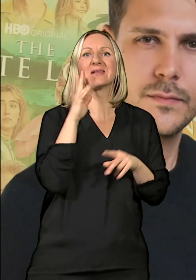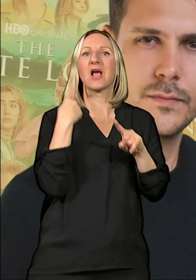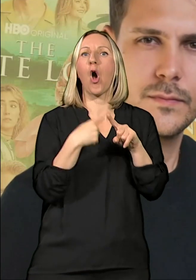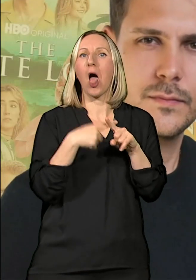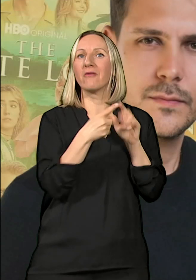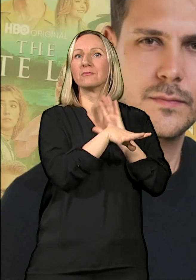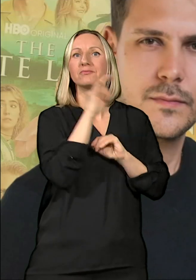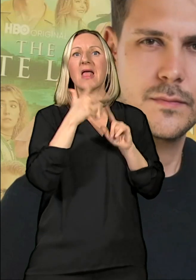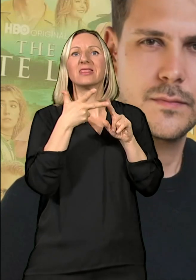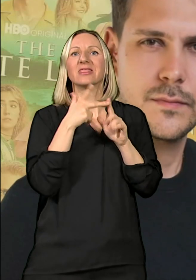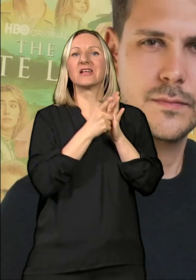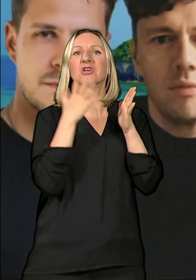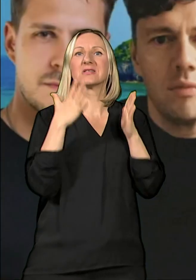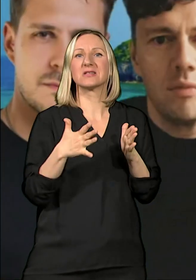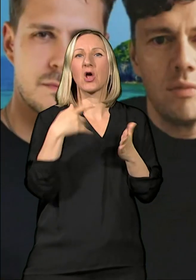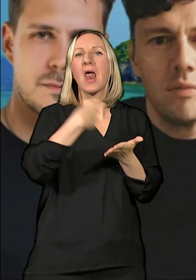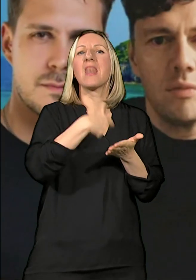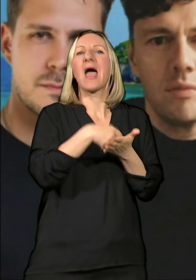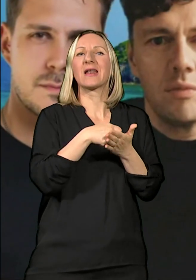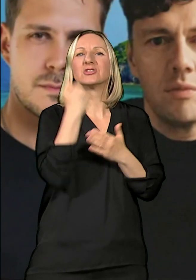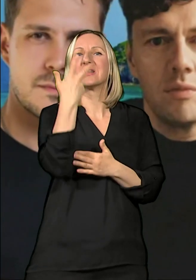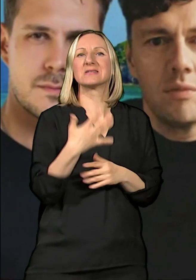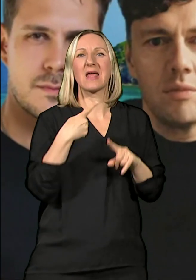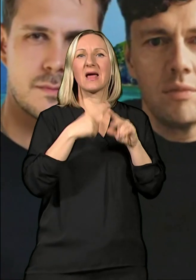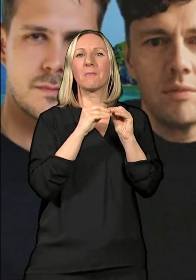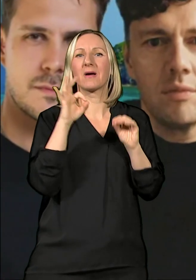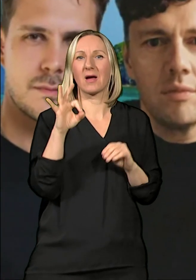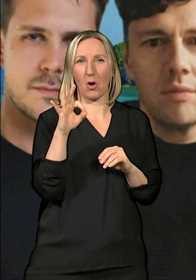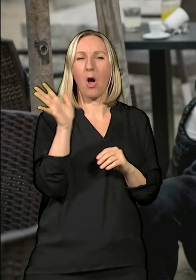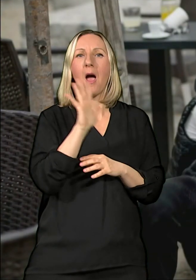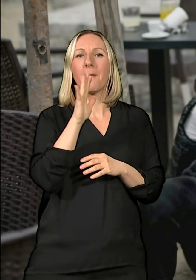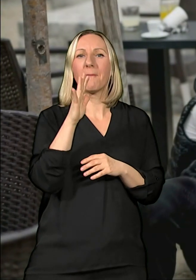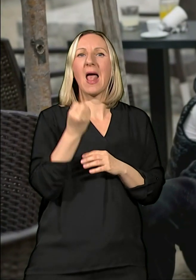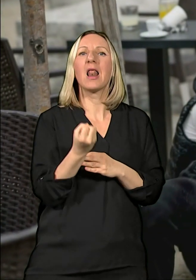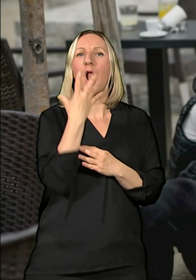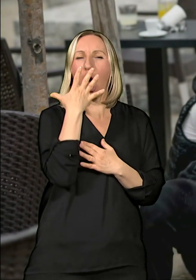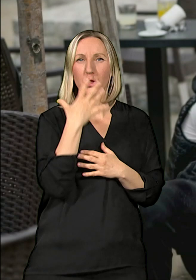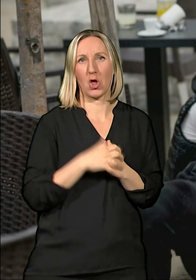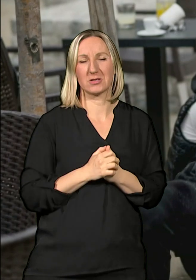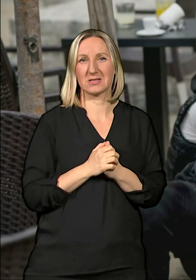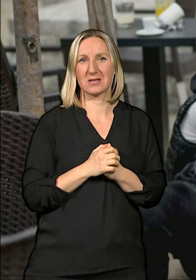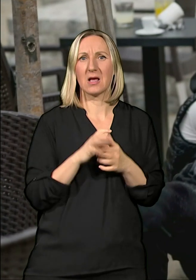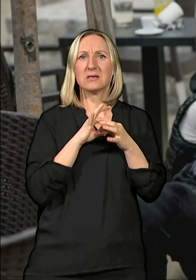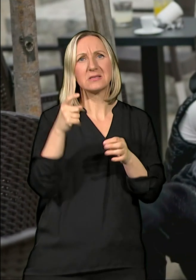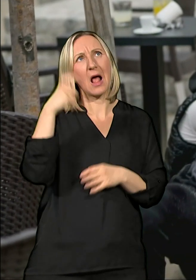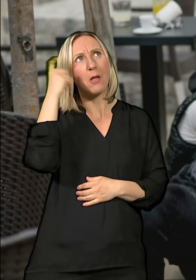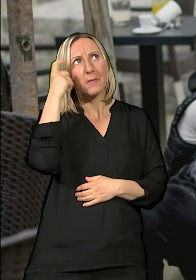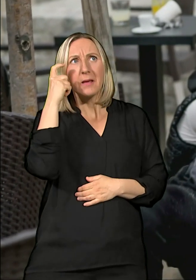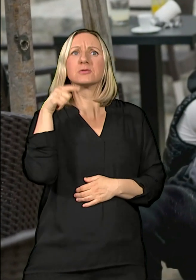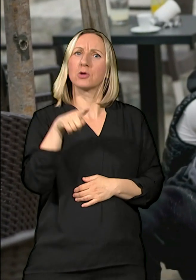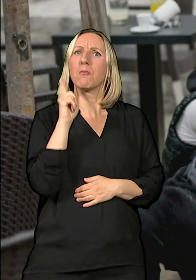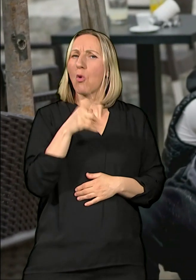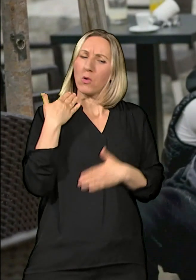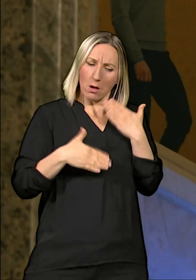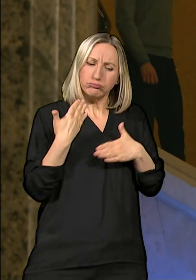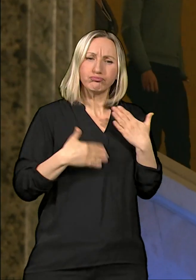ekipu 3. sezone Emmyjem nagrađene HBO serije Beli lotos. Stalno preispitivanje Miloš Biković smatra procesom rada